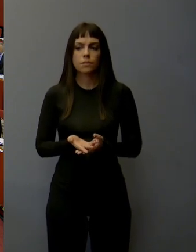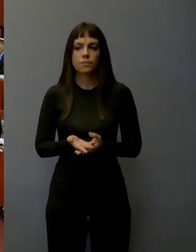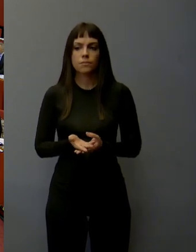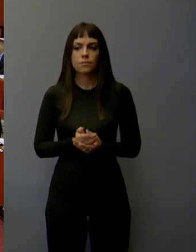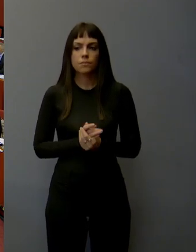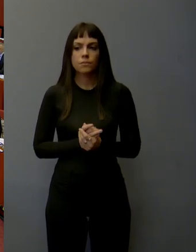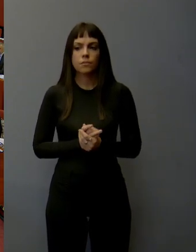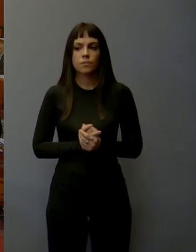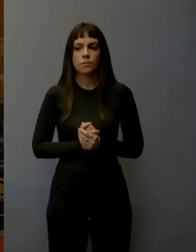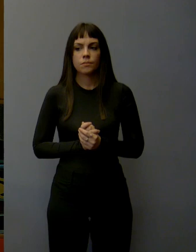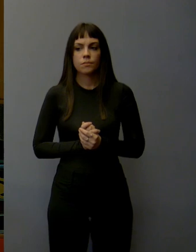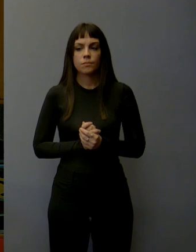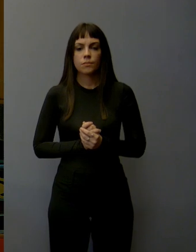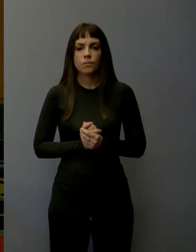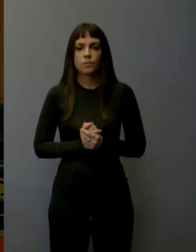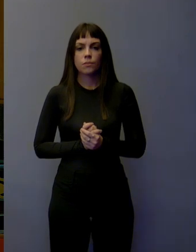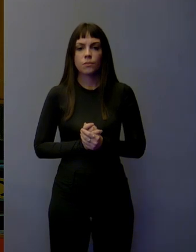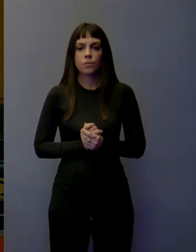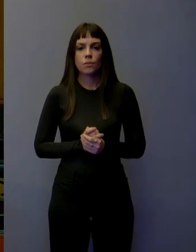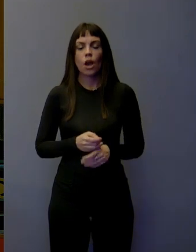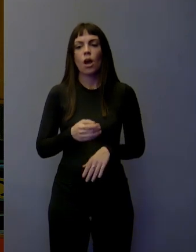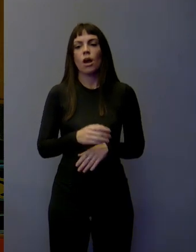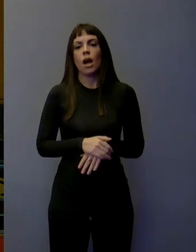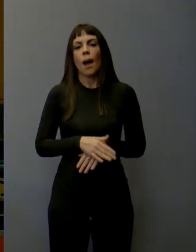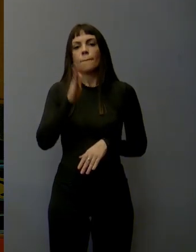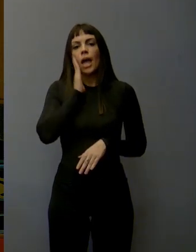volete far parlare il collega Cavour